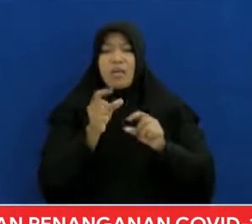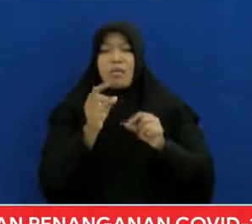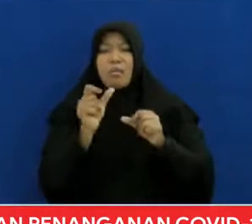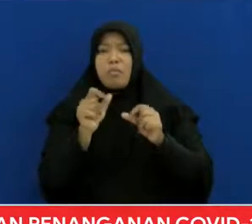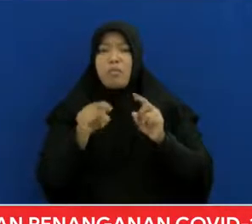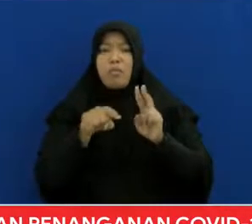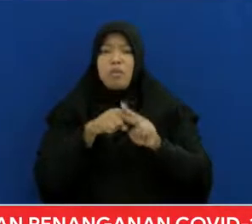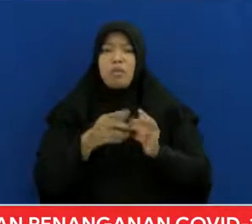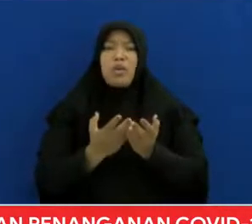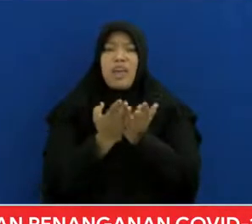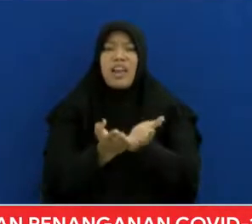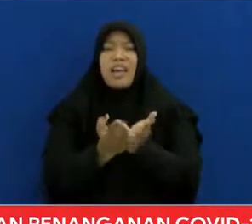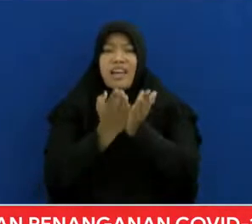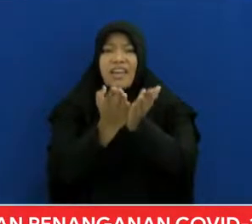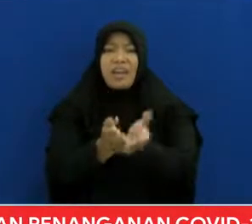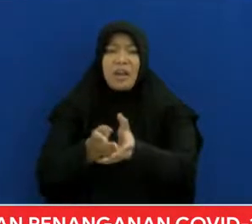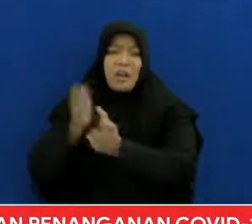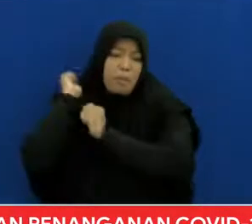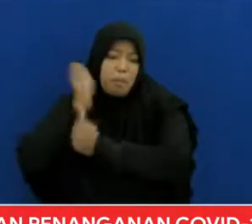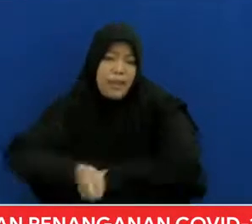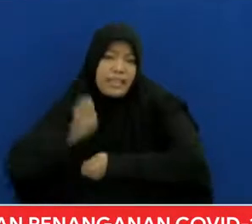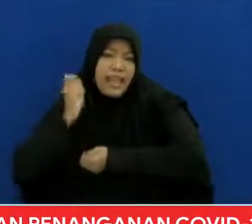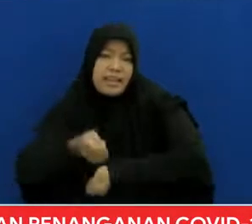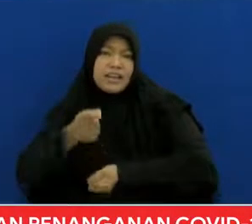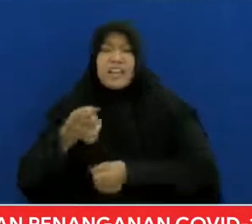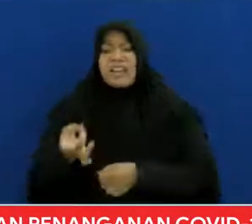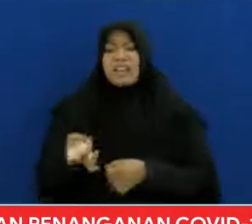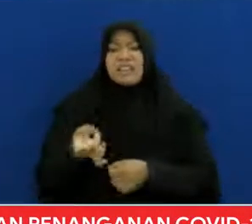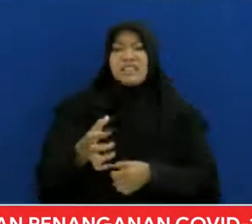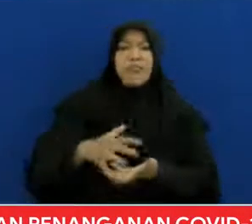nelayan, petani, dan pengusaha kecil maupun besar.